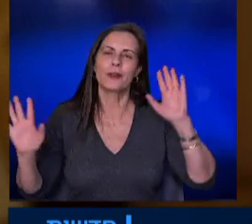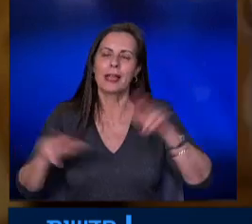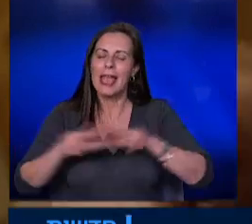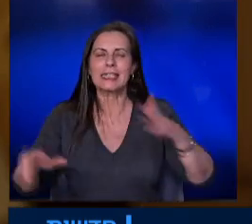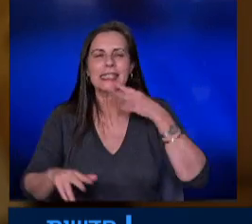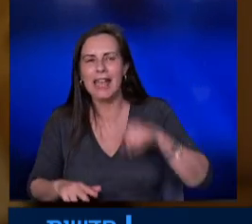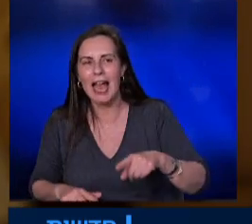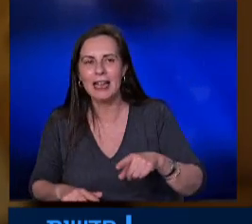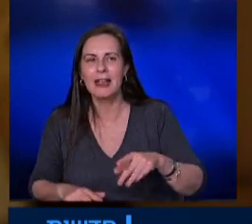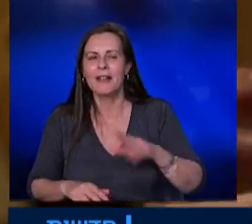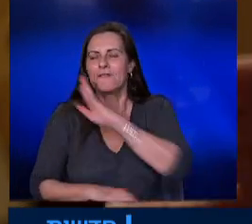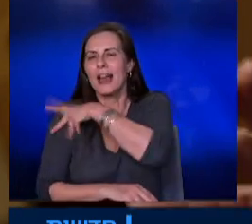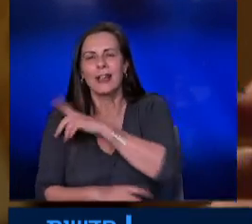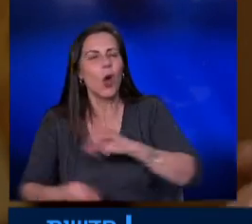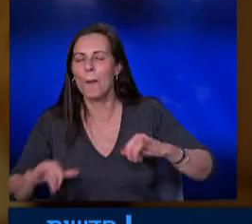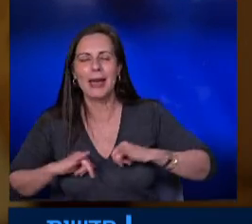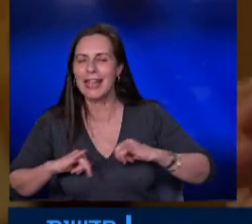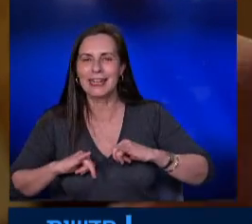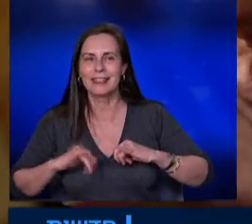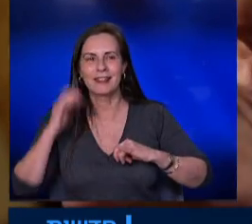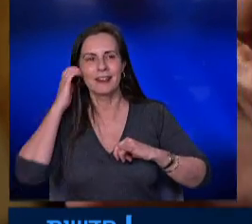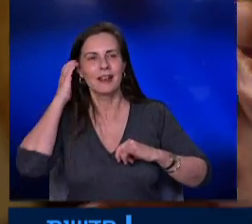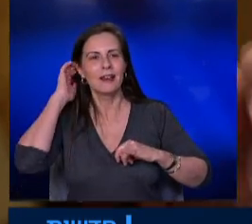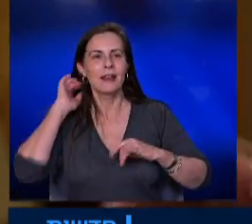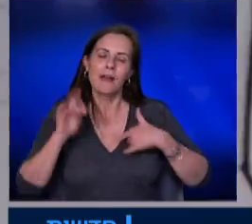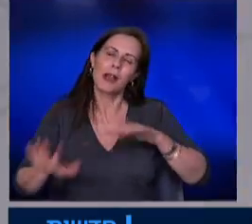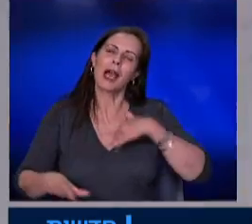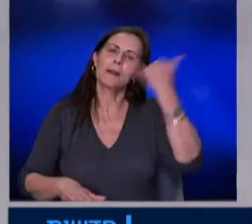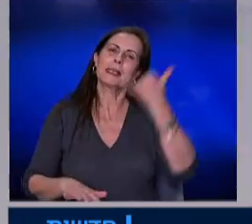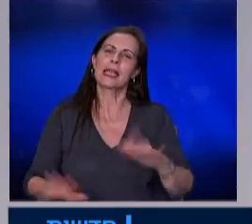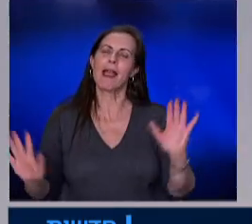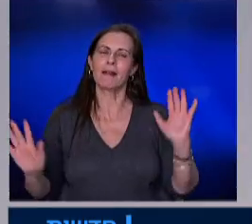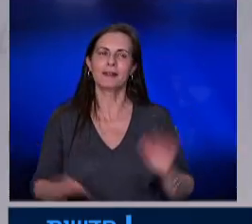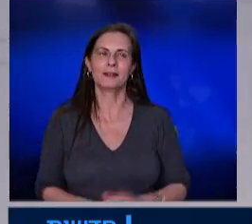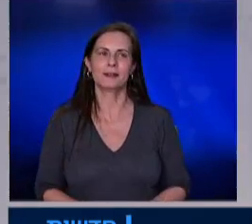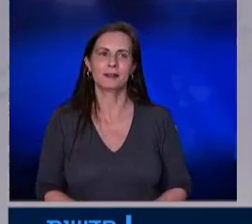ארץ ישראל, פלסטין, זה לא מעניין אותו. ואני ככה יוצא מצייר.